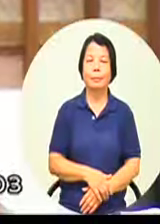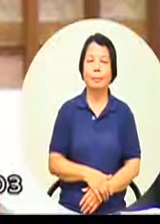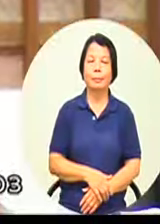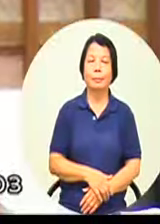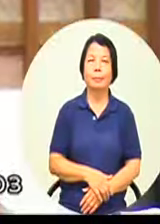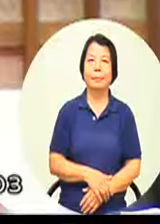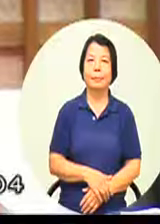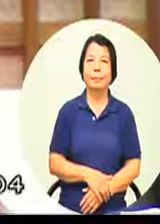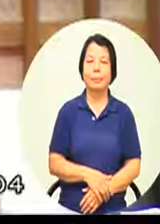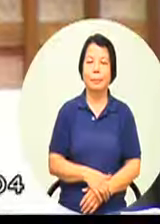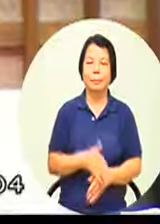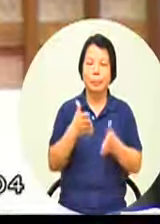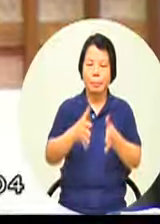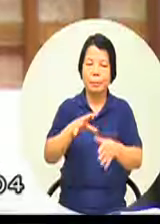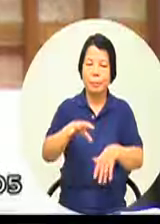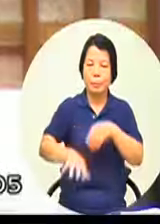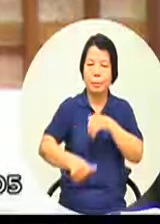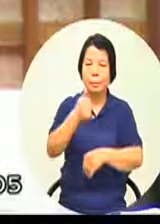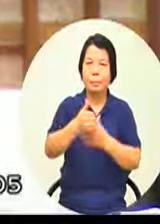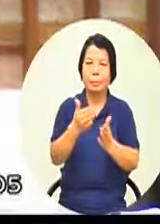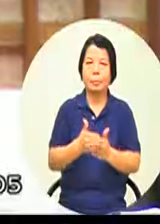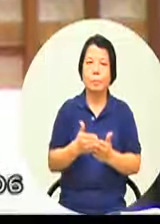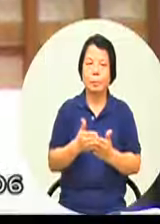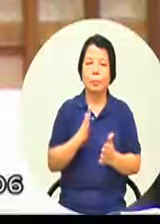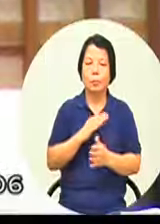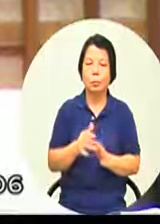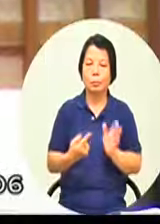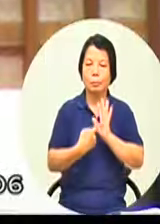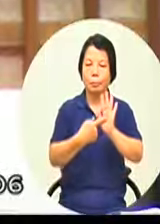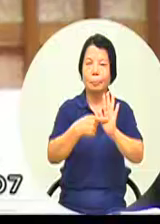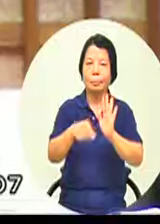长，本席今天把这个